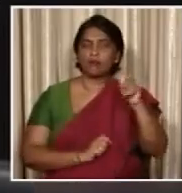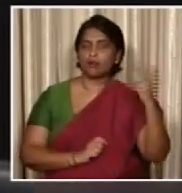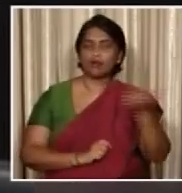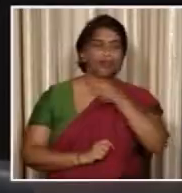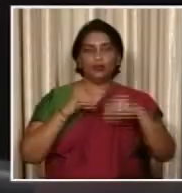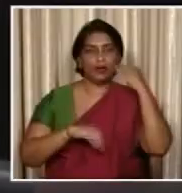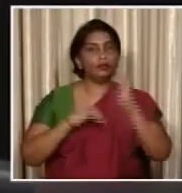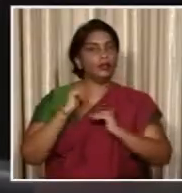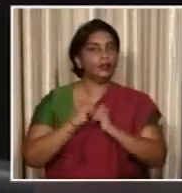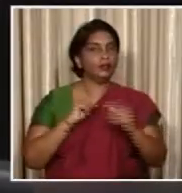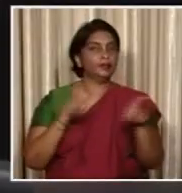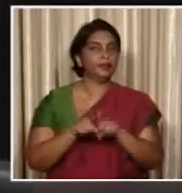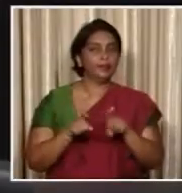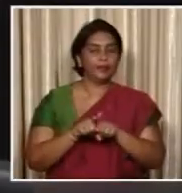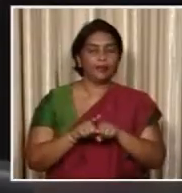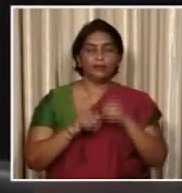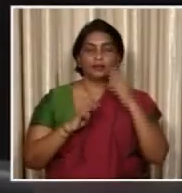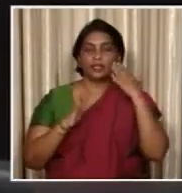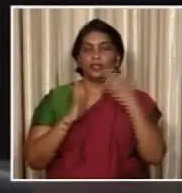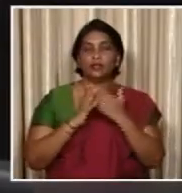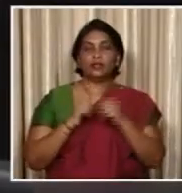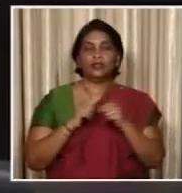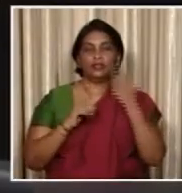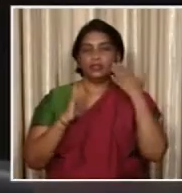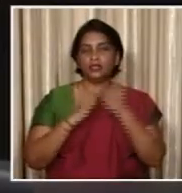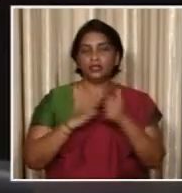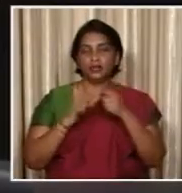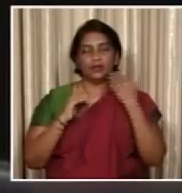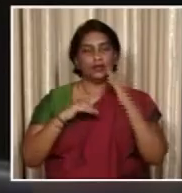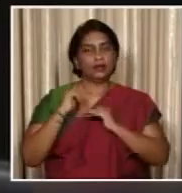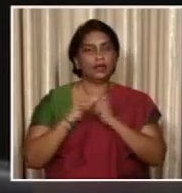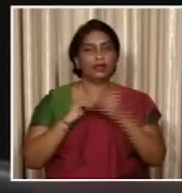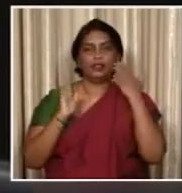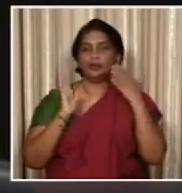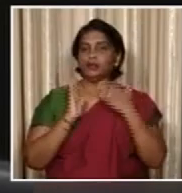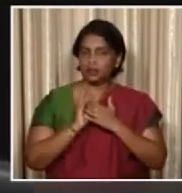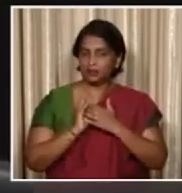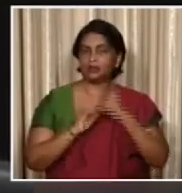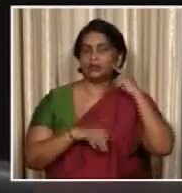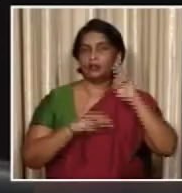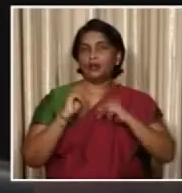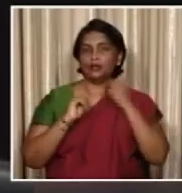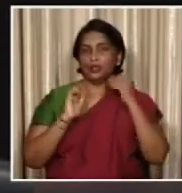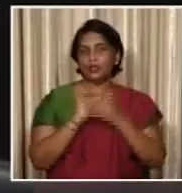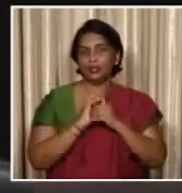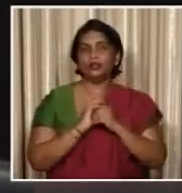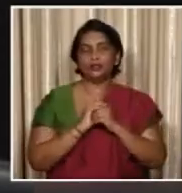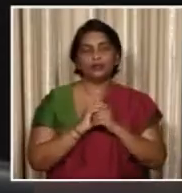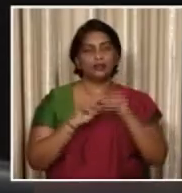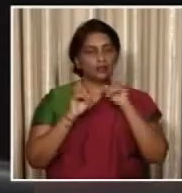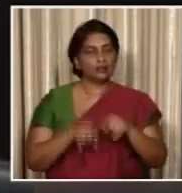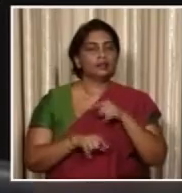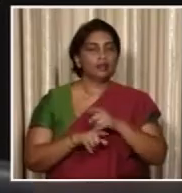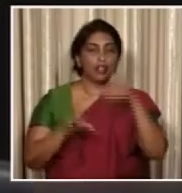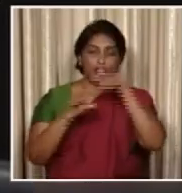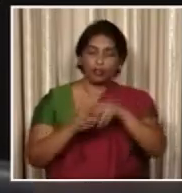විශ්‍රාම වැටුප් ගෙවන්නේ? ඒ දේශපාලනයේ මතයේ ධර්ණාය විශ්වවිද්‍යාල ඇතුළේ තලනවා නම් පොඩි කරනවා නම් ඒක ඇතුළේදිත්